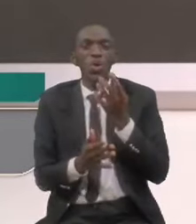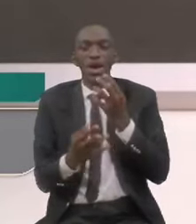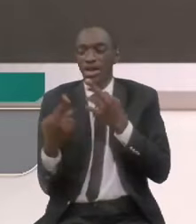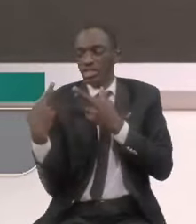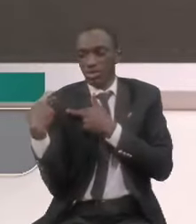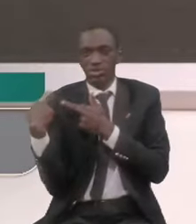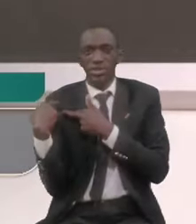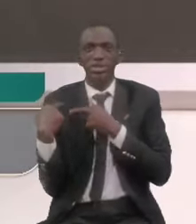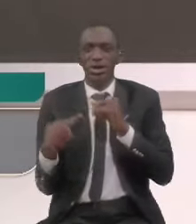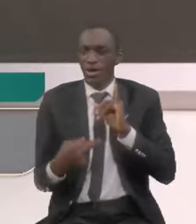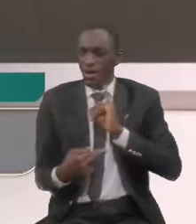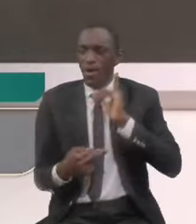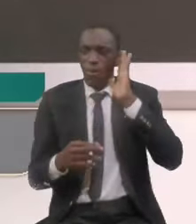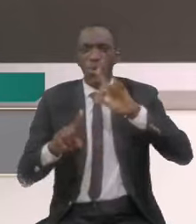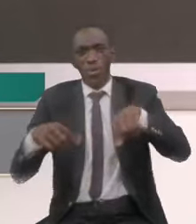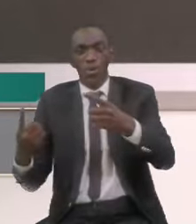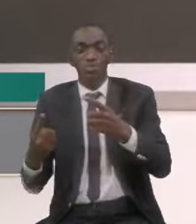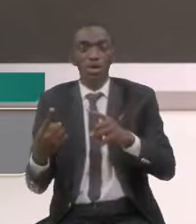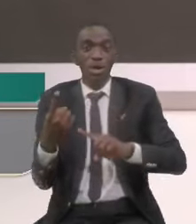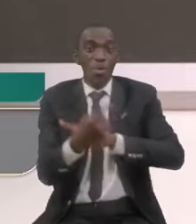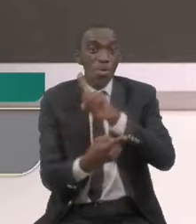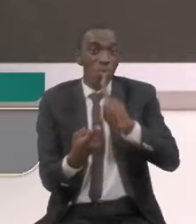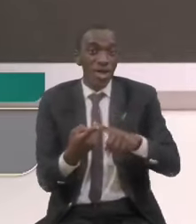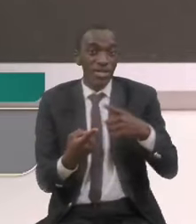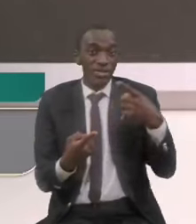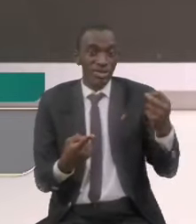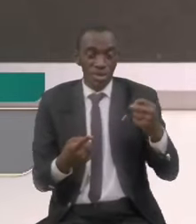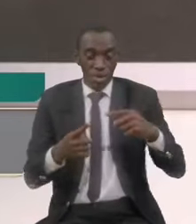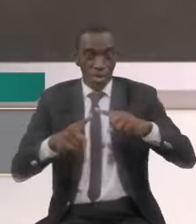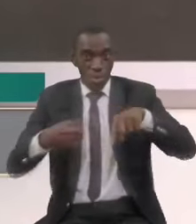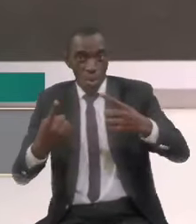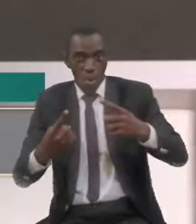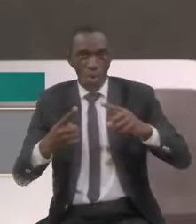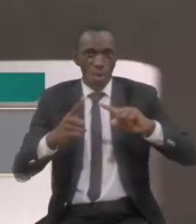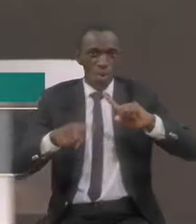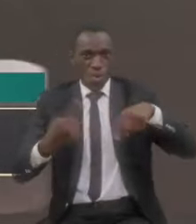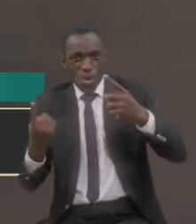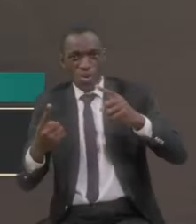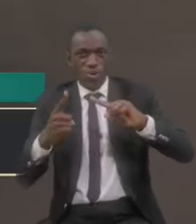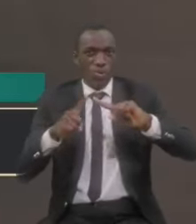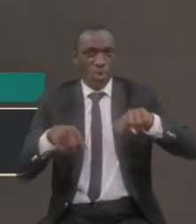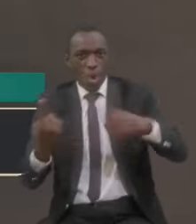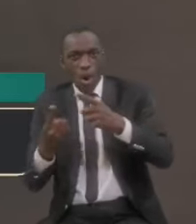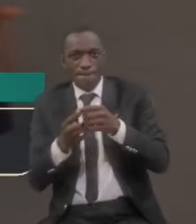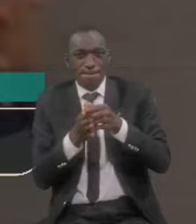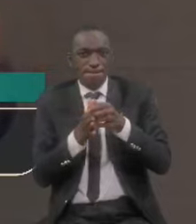j'irai. Quand va la passion d'aller, d'avancer, est en